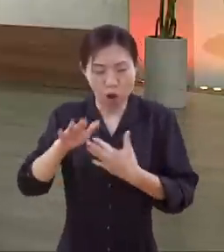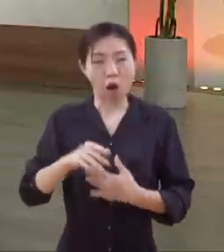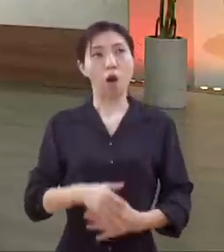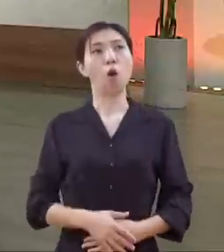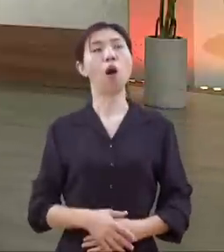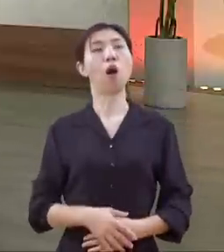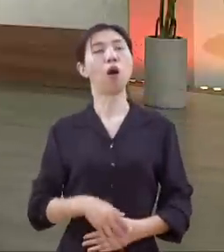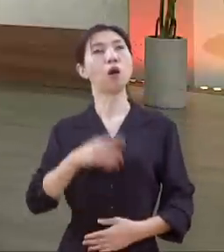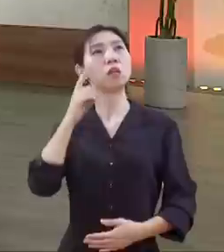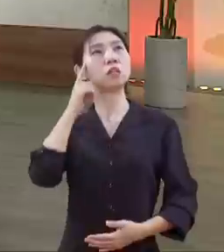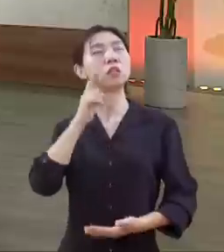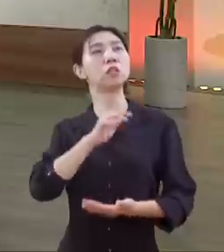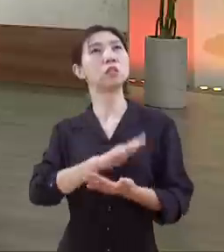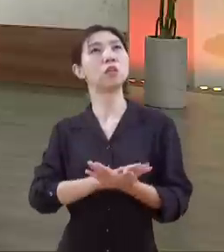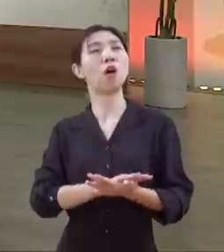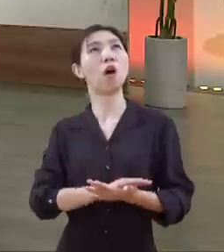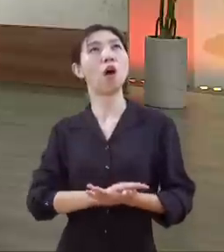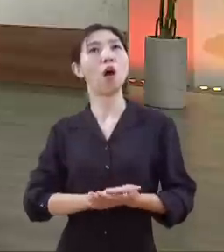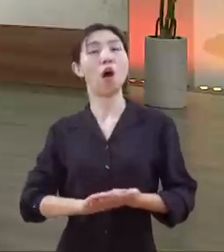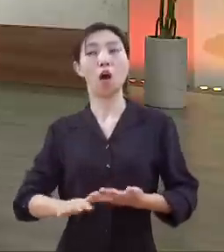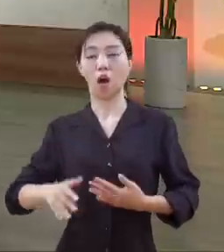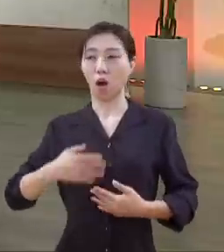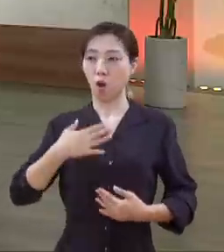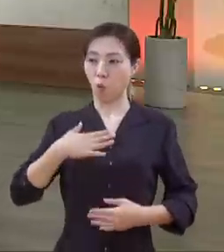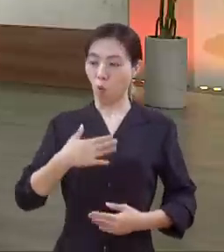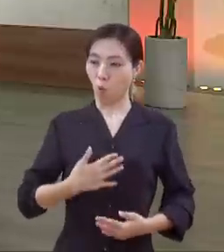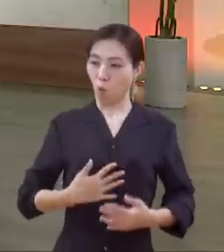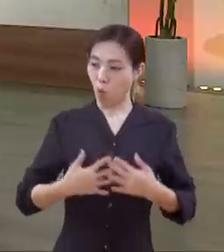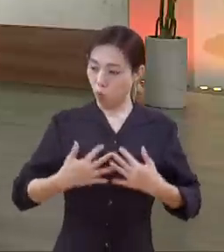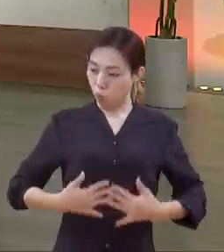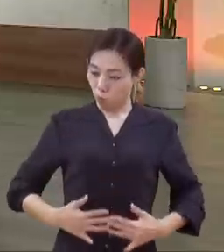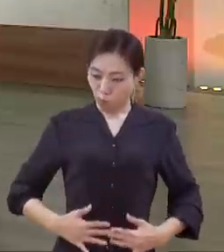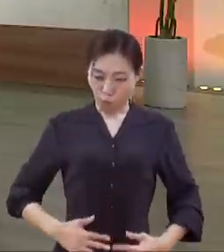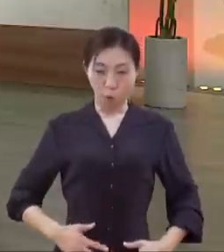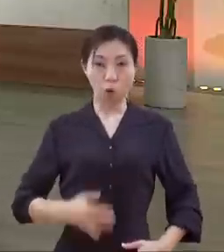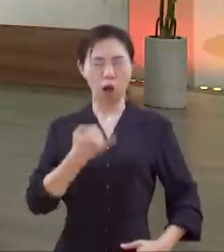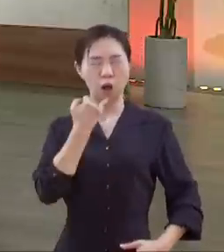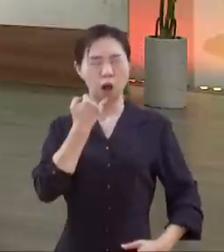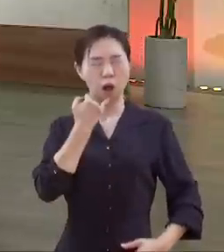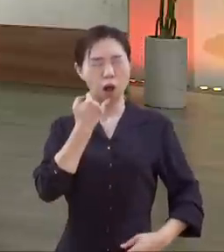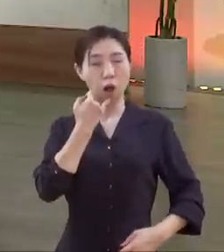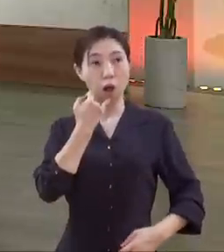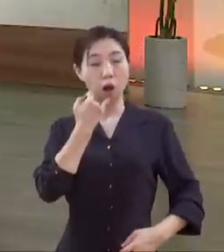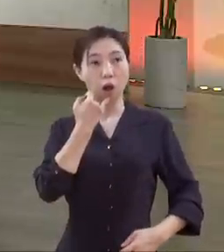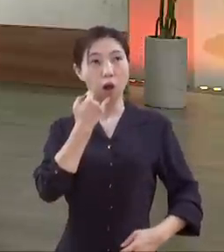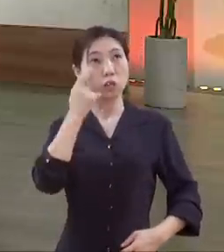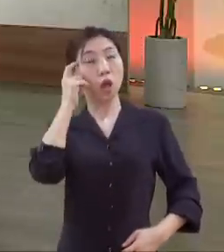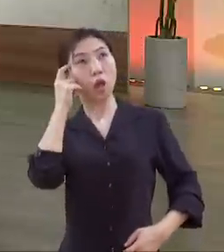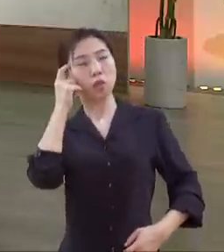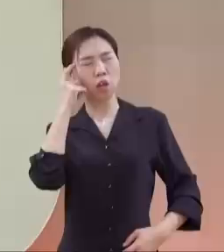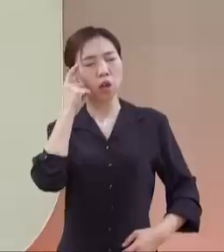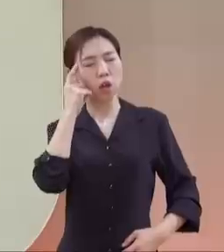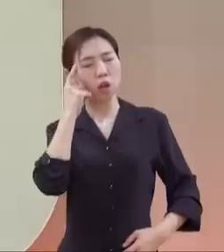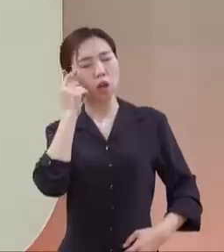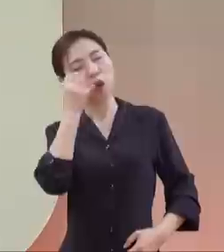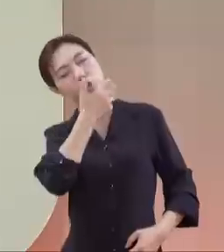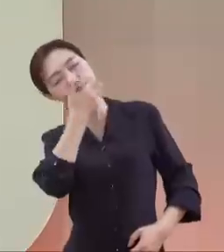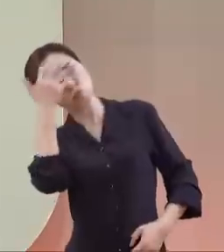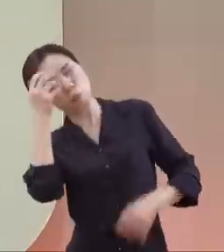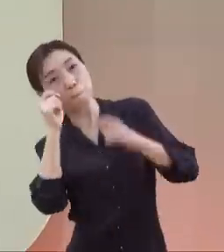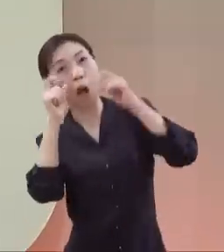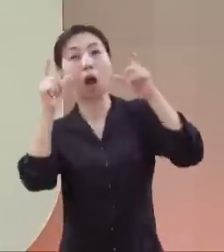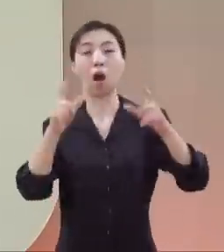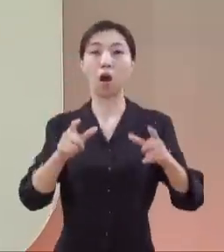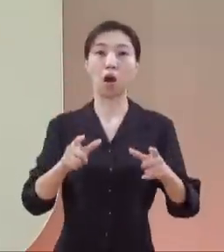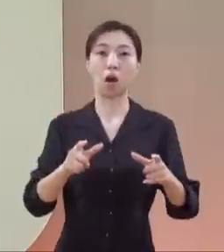시원하다 하면서 눈을 딱 떴는데 한바탕 꿈이었다는 거예요 어